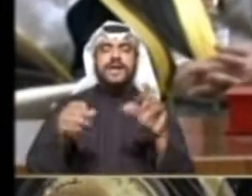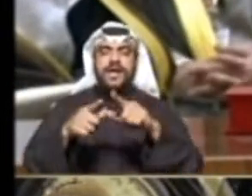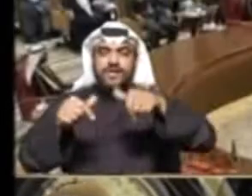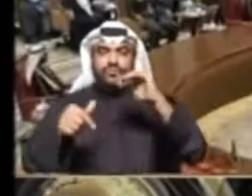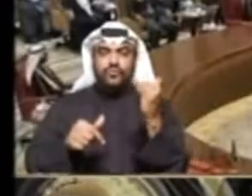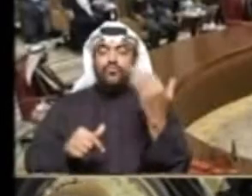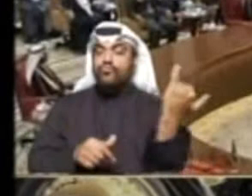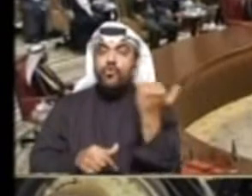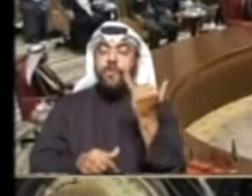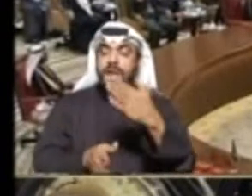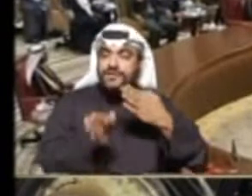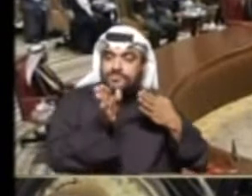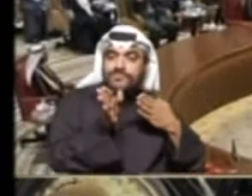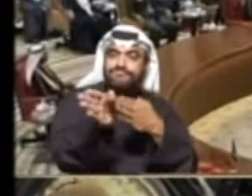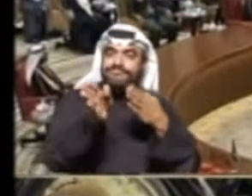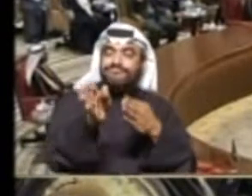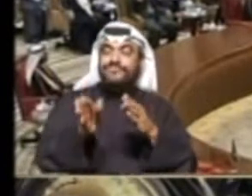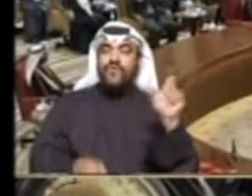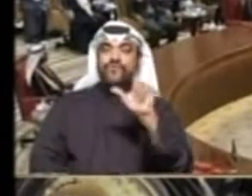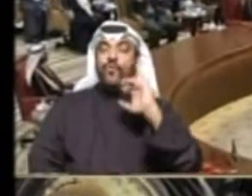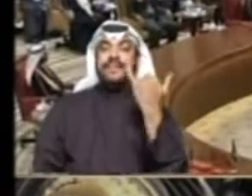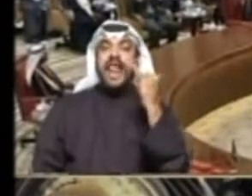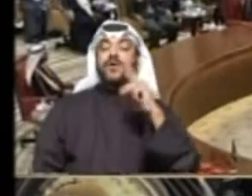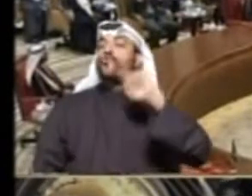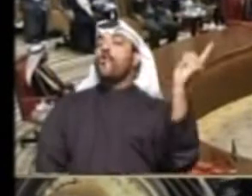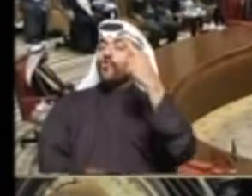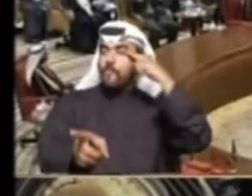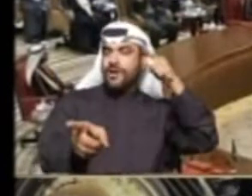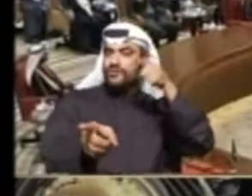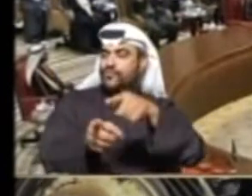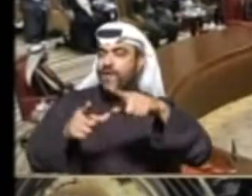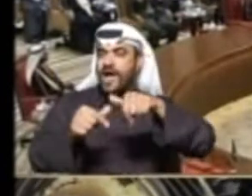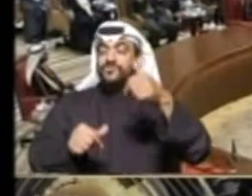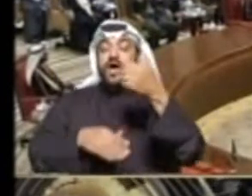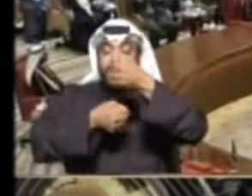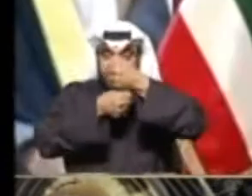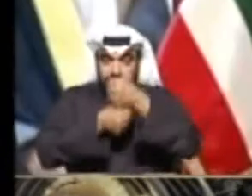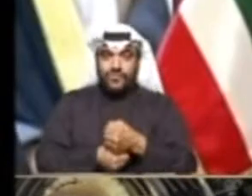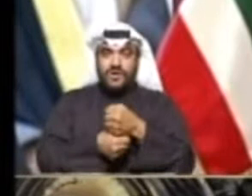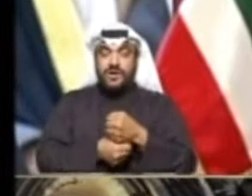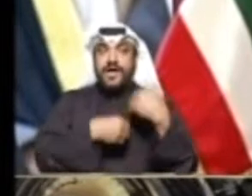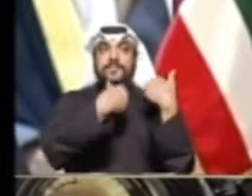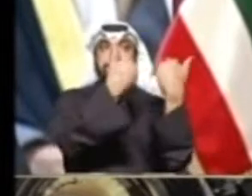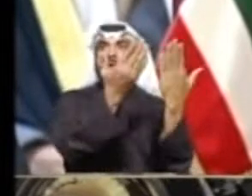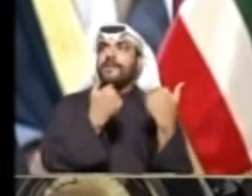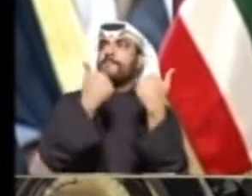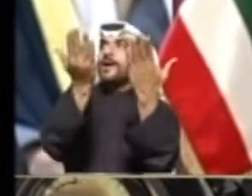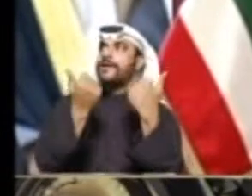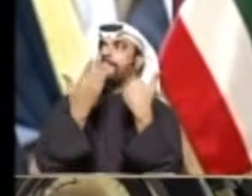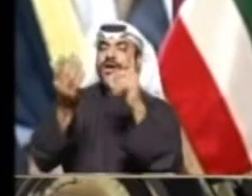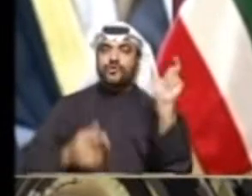يجب أن يحتذى به في الوطن العربي، مؤكدا أهمية وجوده في ظل الصراعات التي تحيط